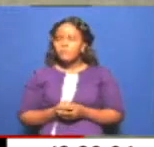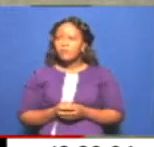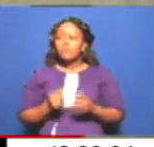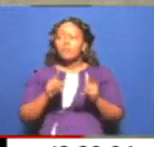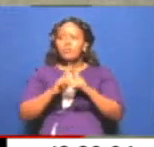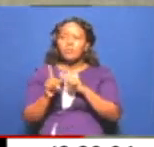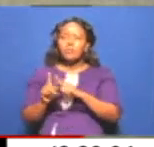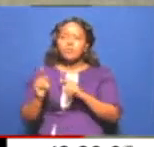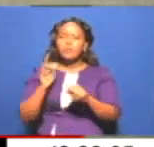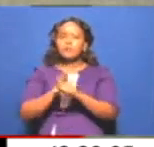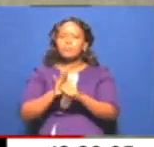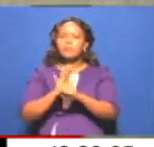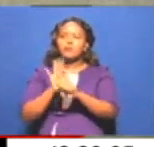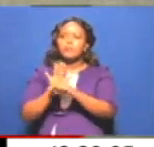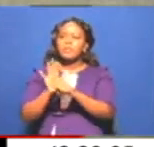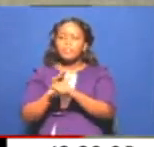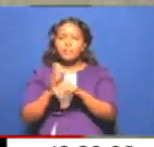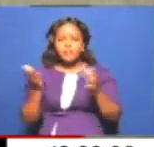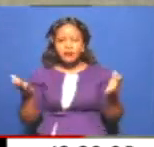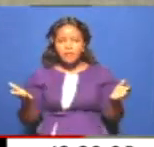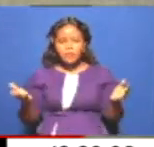ku result into